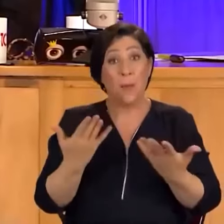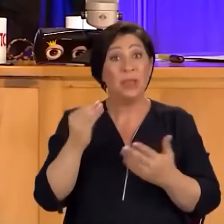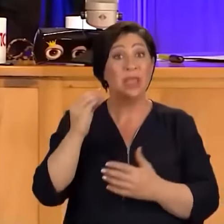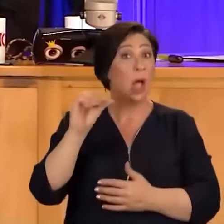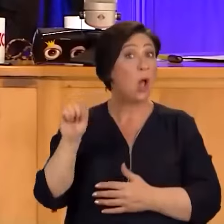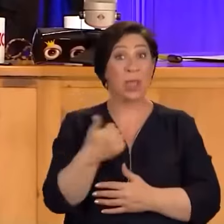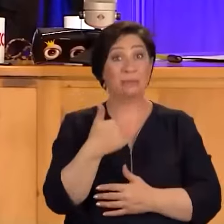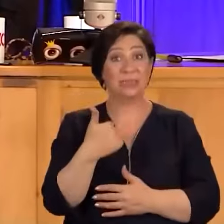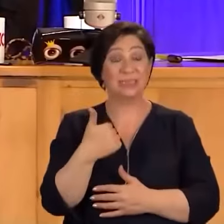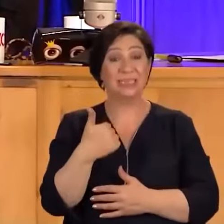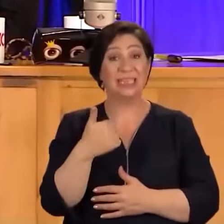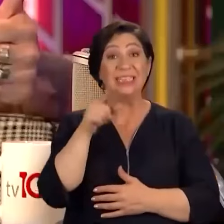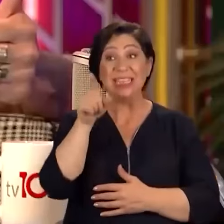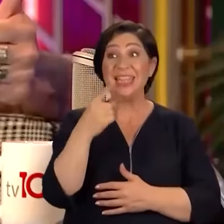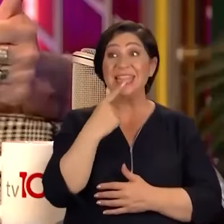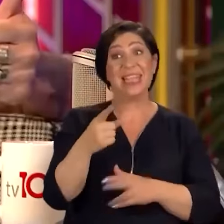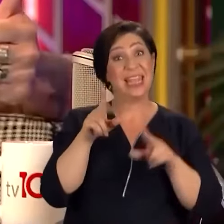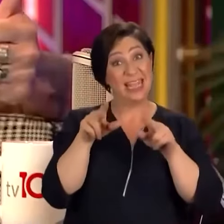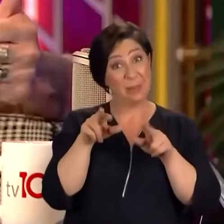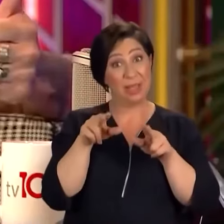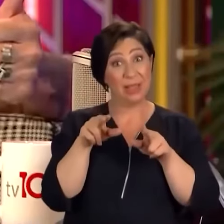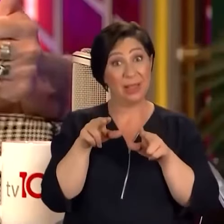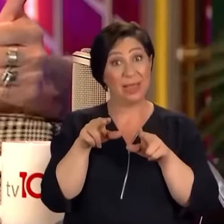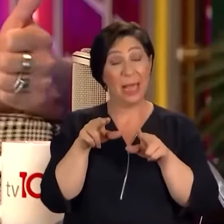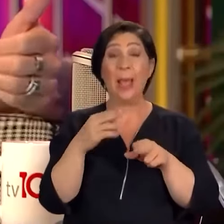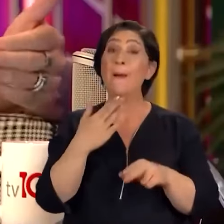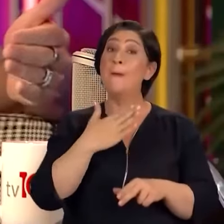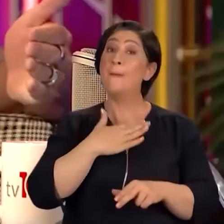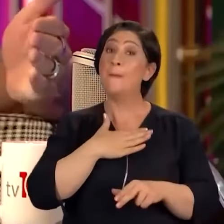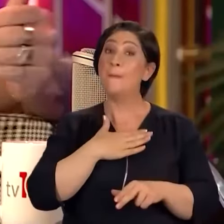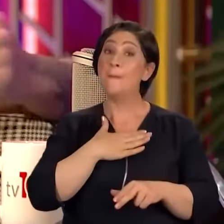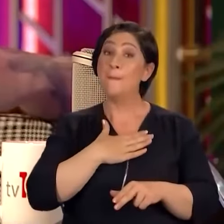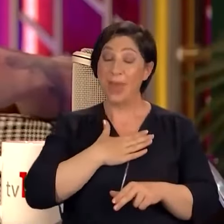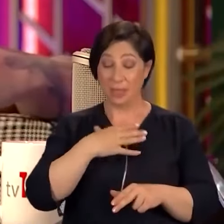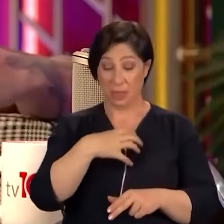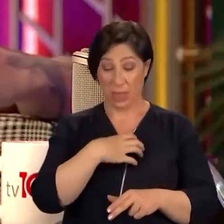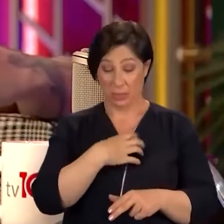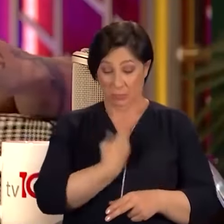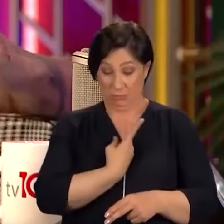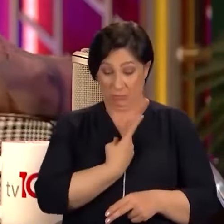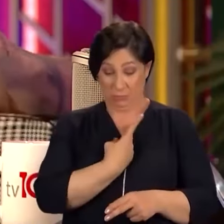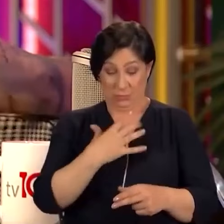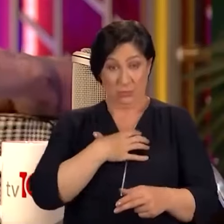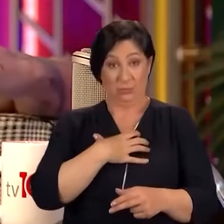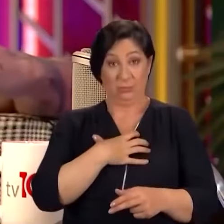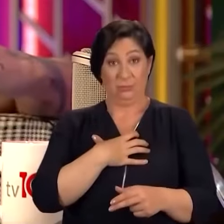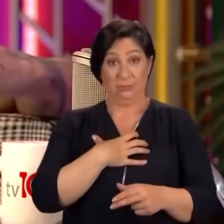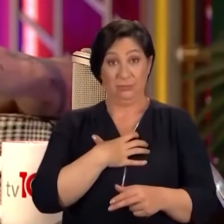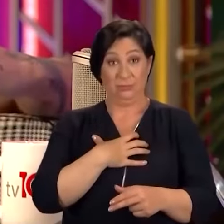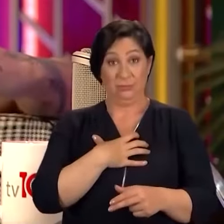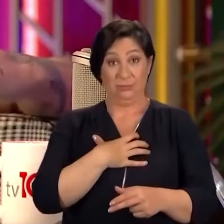önemlisi, senin dediğin gibi ben kendi özümde anatema, yani